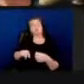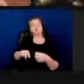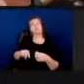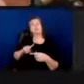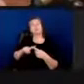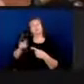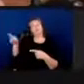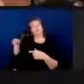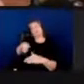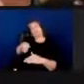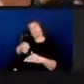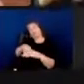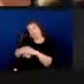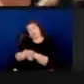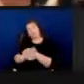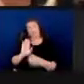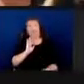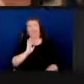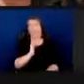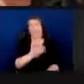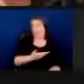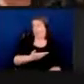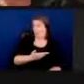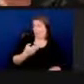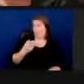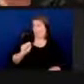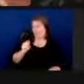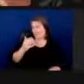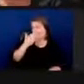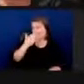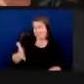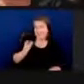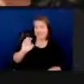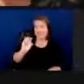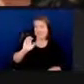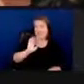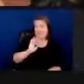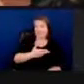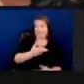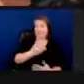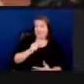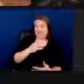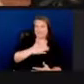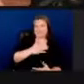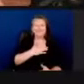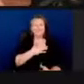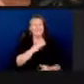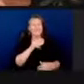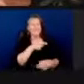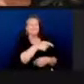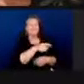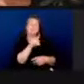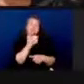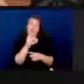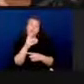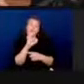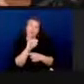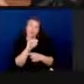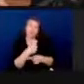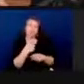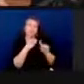Tunaangazia namna ambavyo wanafunzi wetu wanaweza kujiunga na shule za upili ambapo